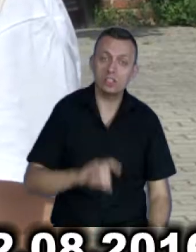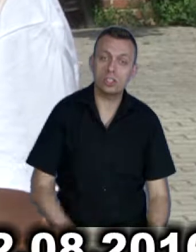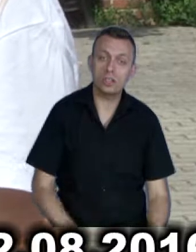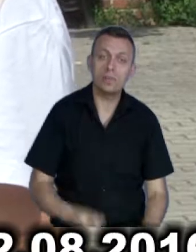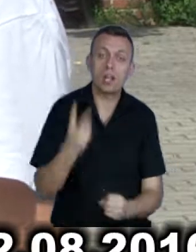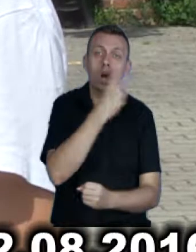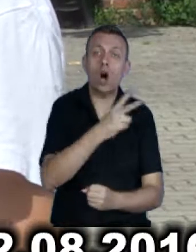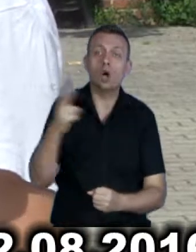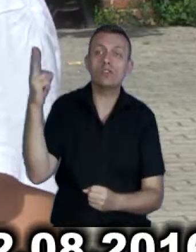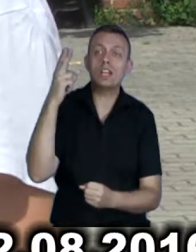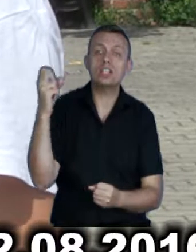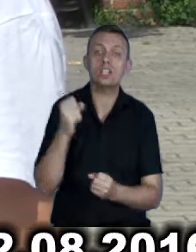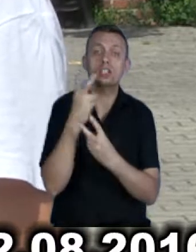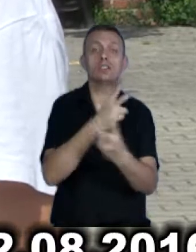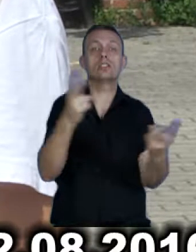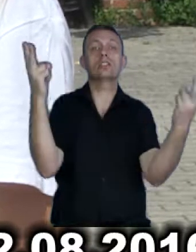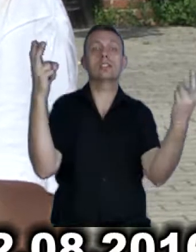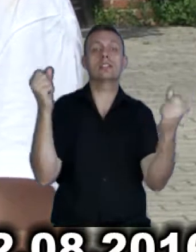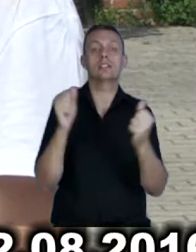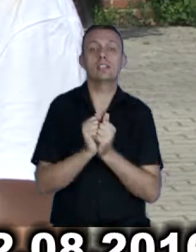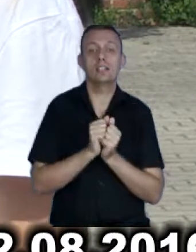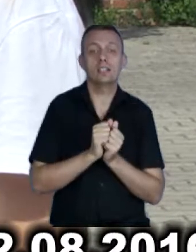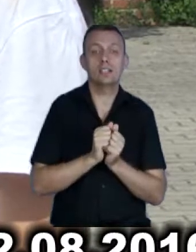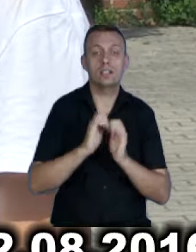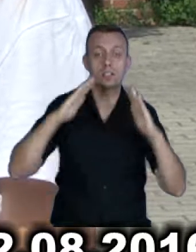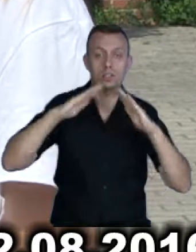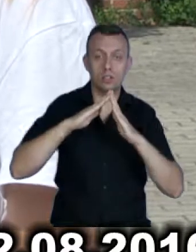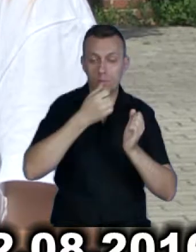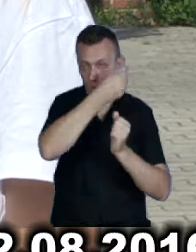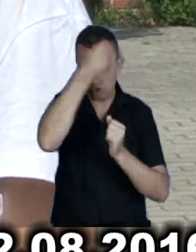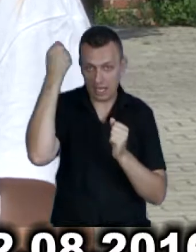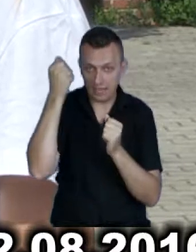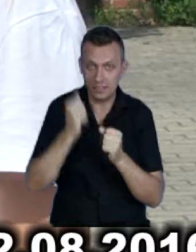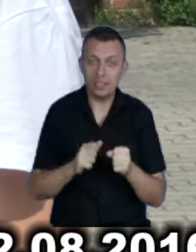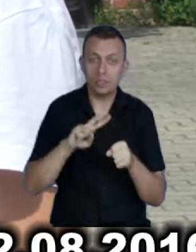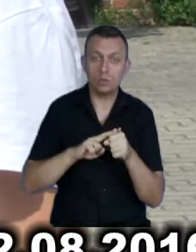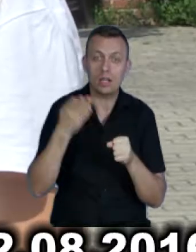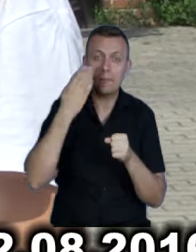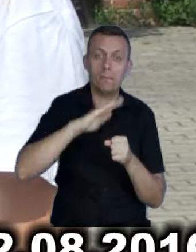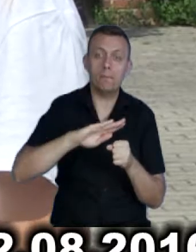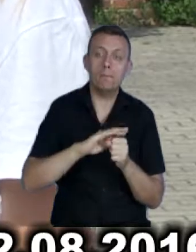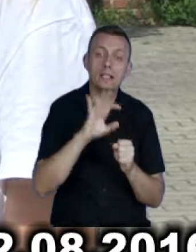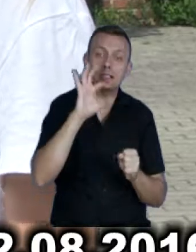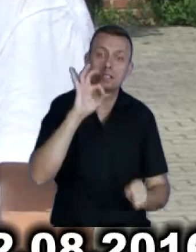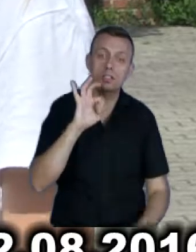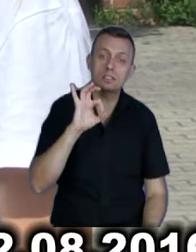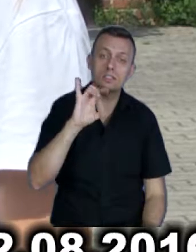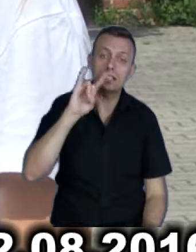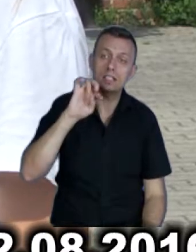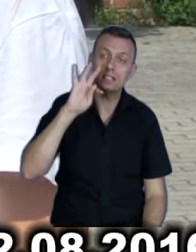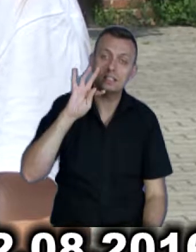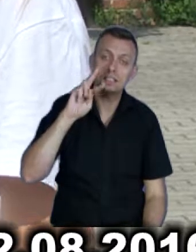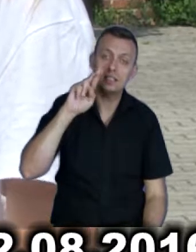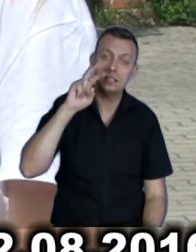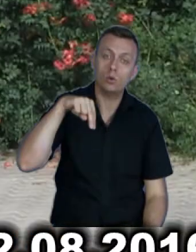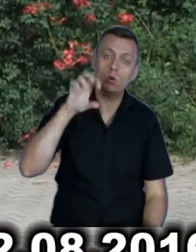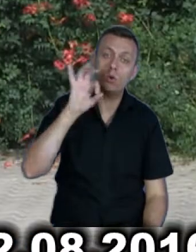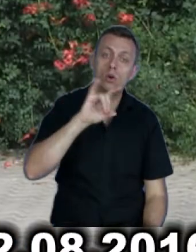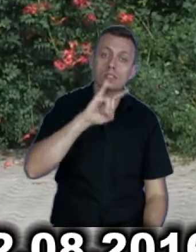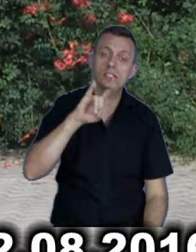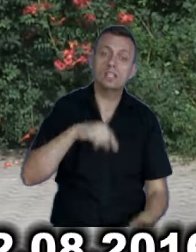w której były przepiękne drzewa cytrusowe, jak też kwiaty, których no, niestety u nas nie możemy podziwiać w